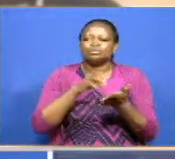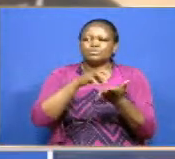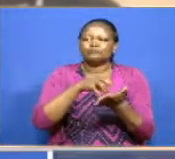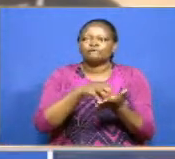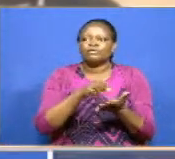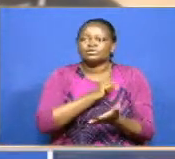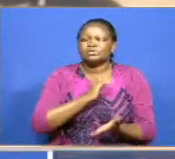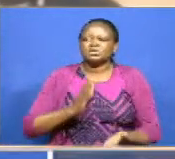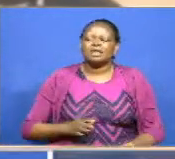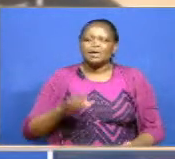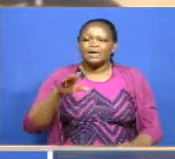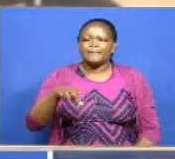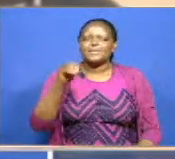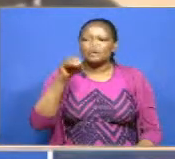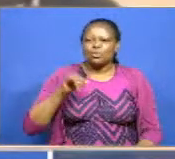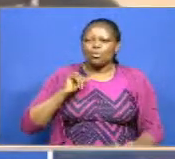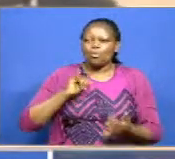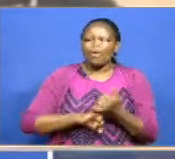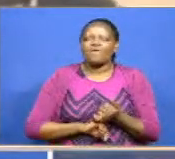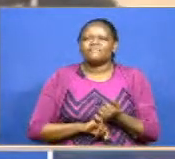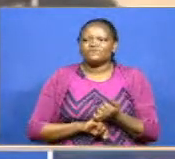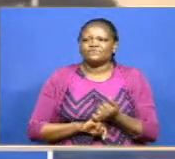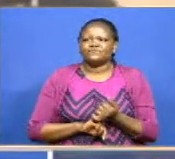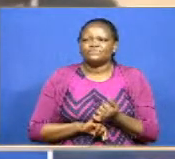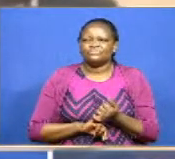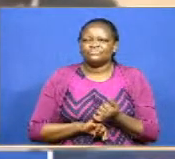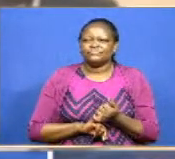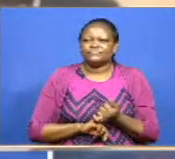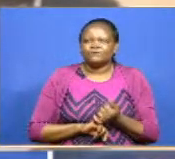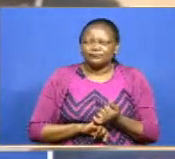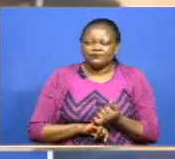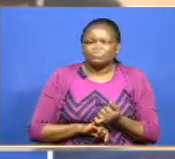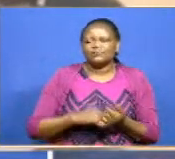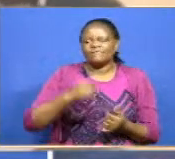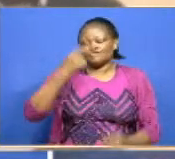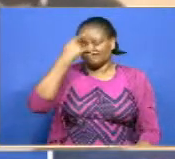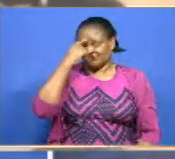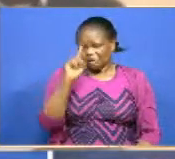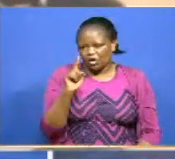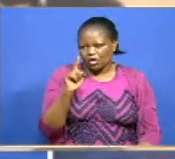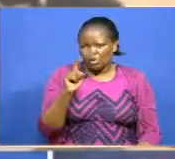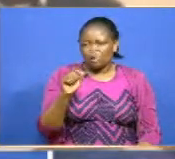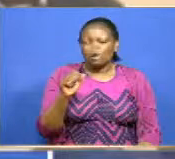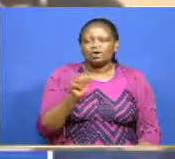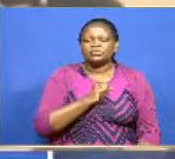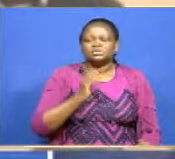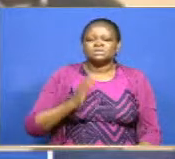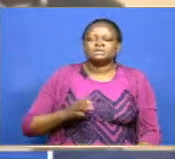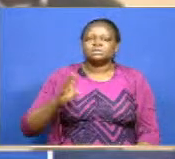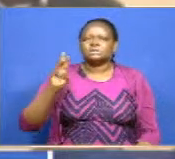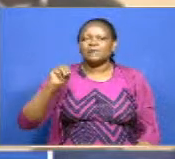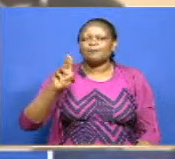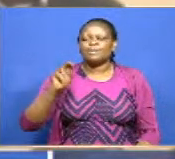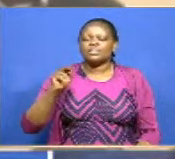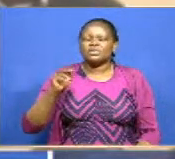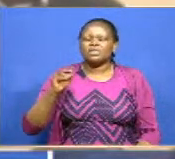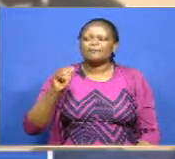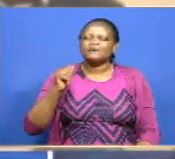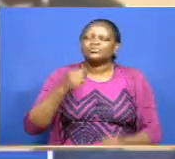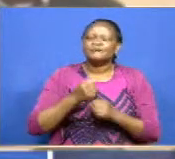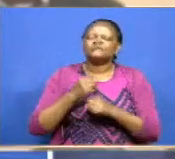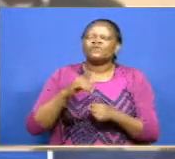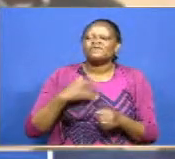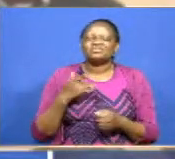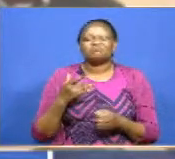seneta Muthama ndio amfanye seneta Muthama asikie kiburi, asikie vibaya. Kwa hivyo imekuwa sio jambo la